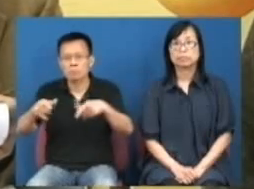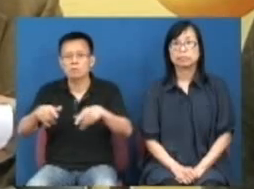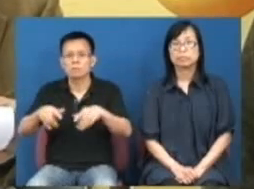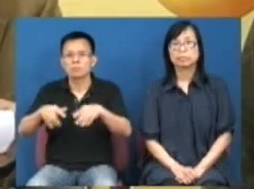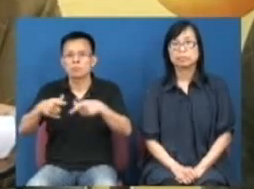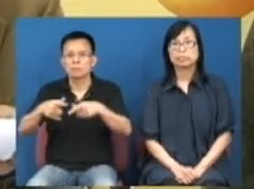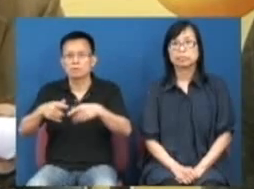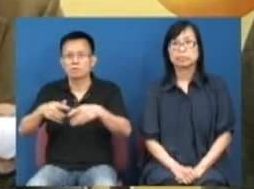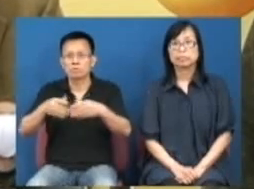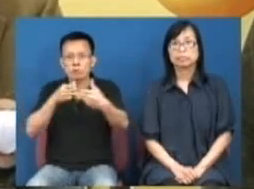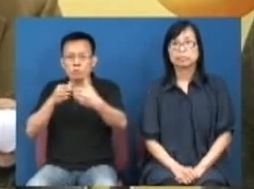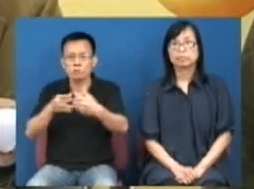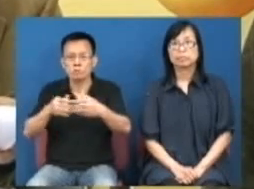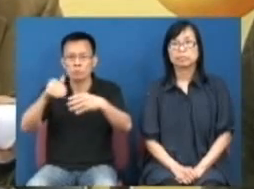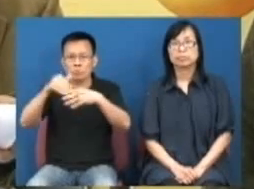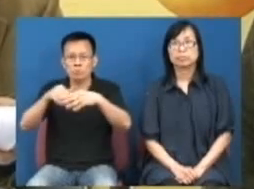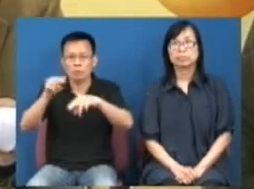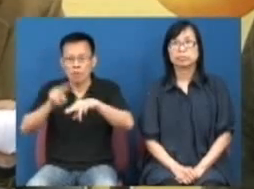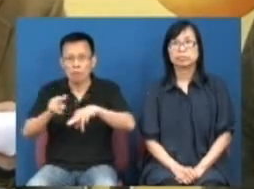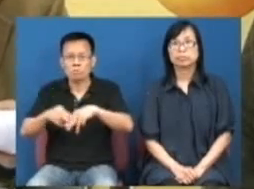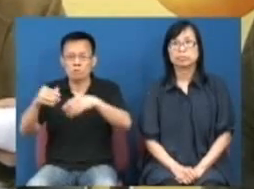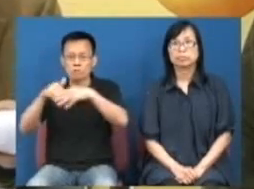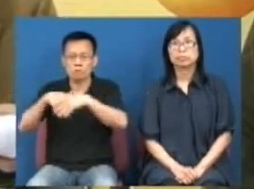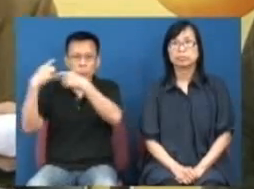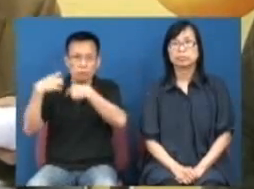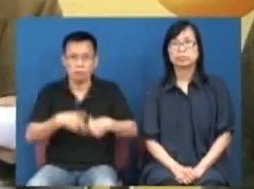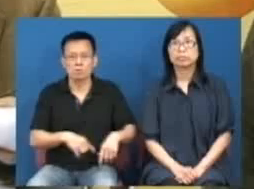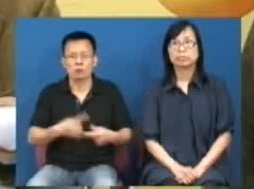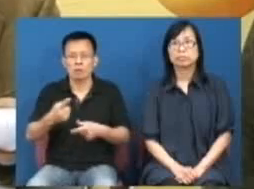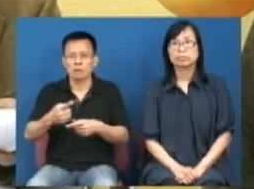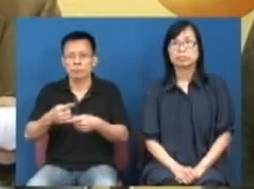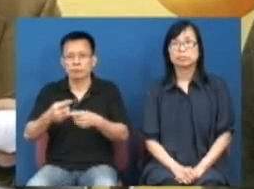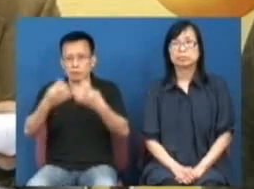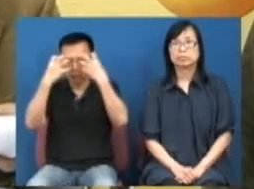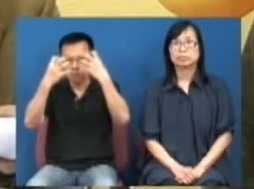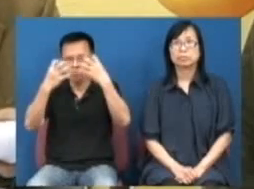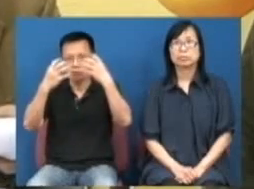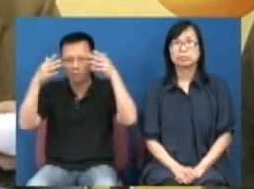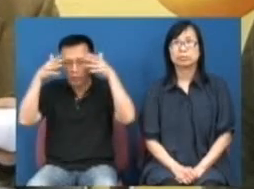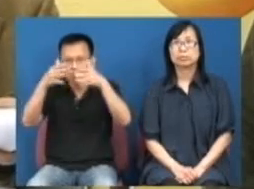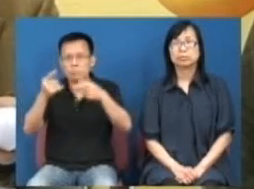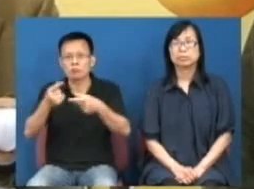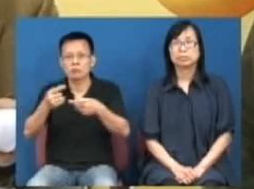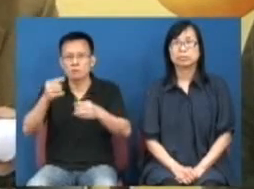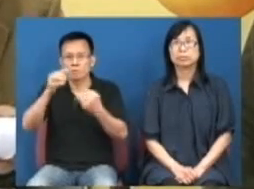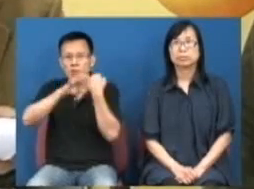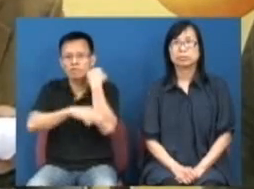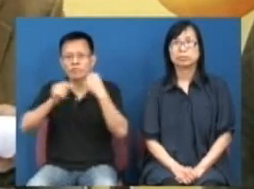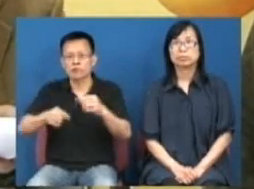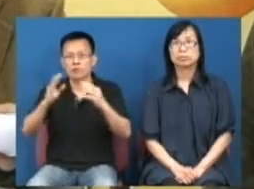人，請廣播機構留意法庭第一宗選舉呈請提出嘅意見（